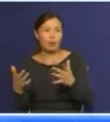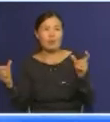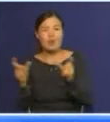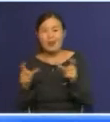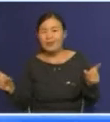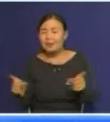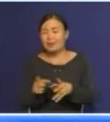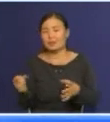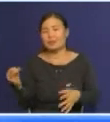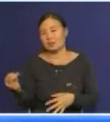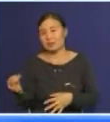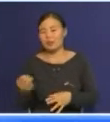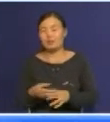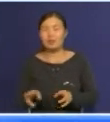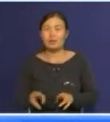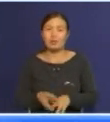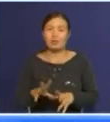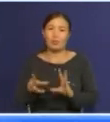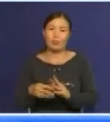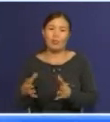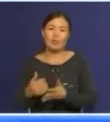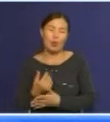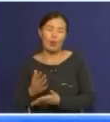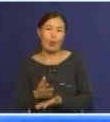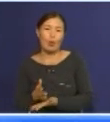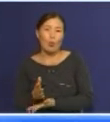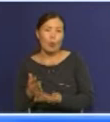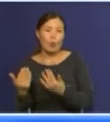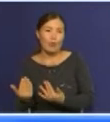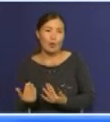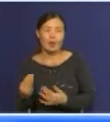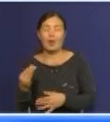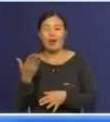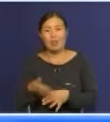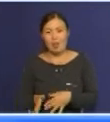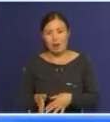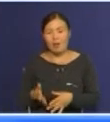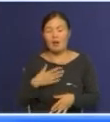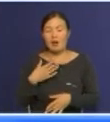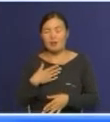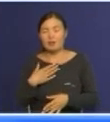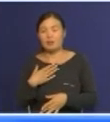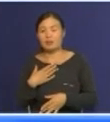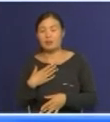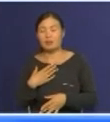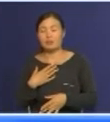магазины. Сейчас, в данное время у нас получают технические условия и отдельно от нашей